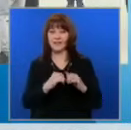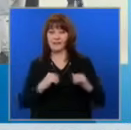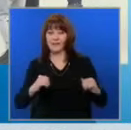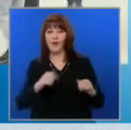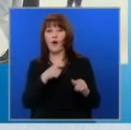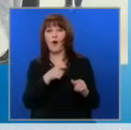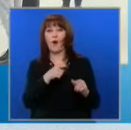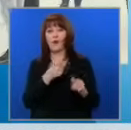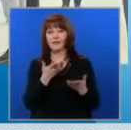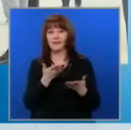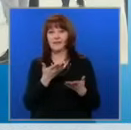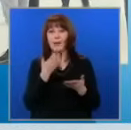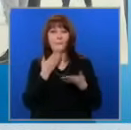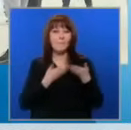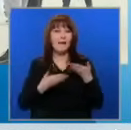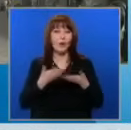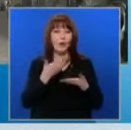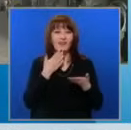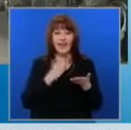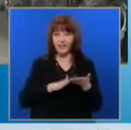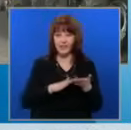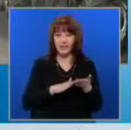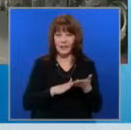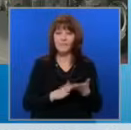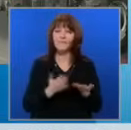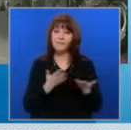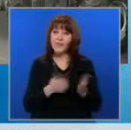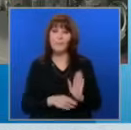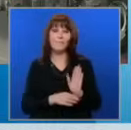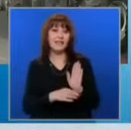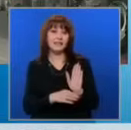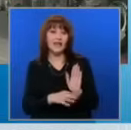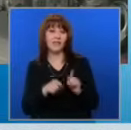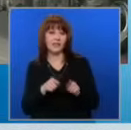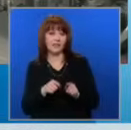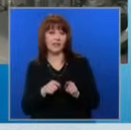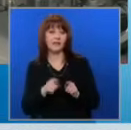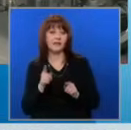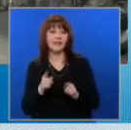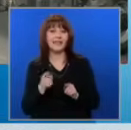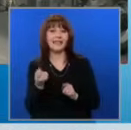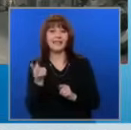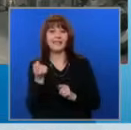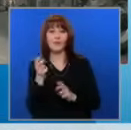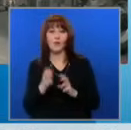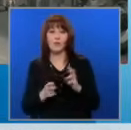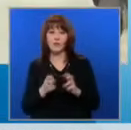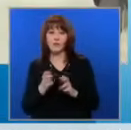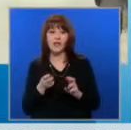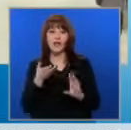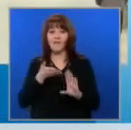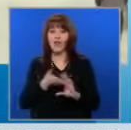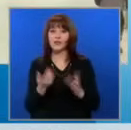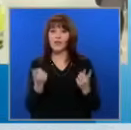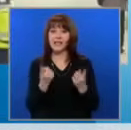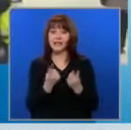в лицето на Българската аграрна камара. Именно нейни представители, заедно с Националната асоциация на зърнопроизводителите, влязоха за